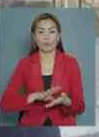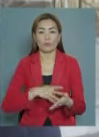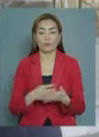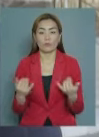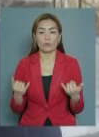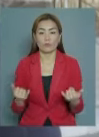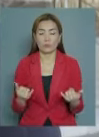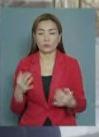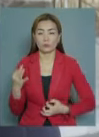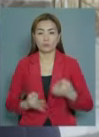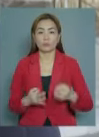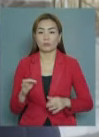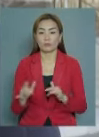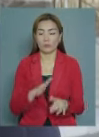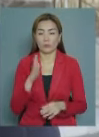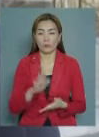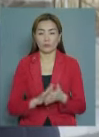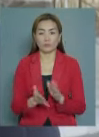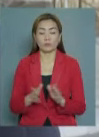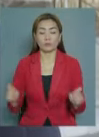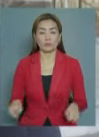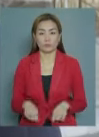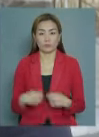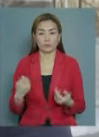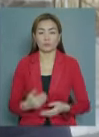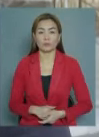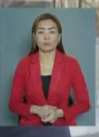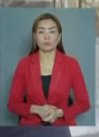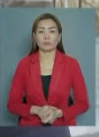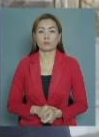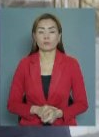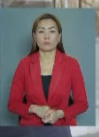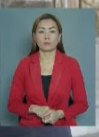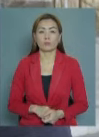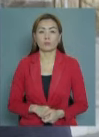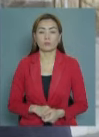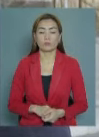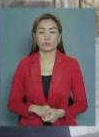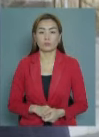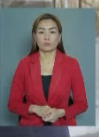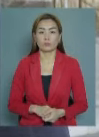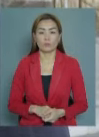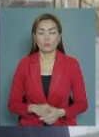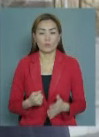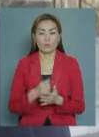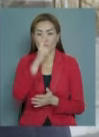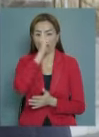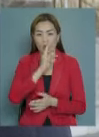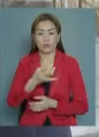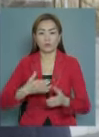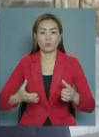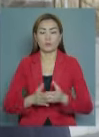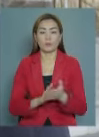қазіргі таңда сот процесі жүруде, келісім шарт бұзылып. Осы ағымдағы айдың соңына дейін мердігер